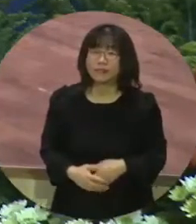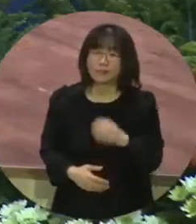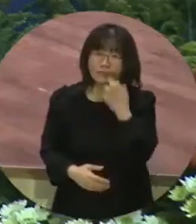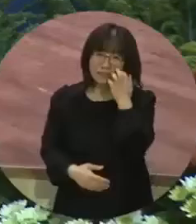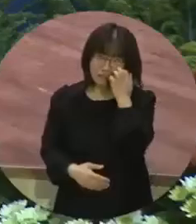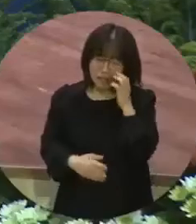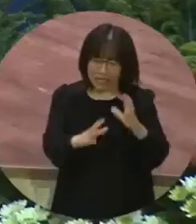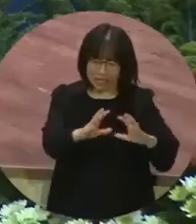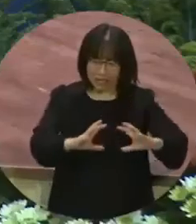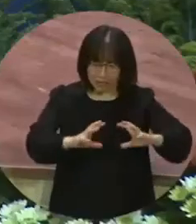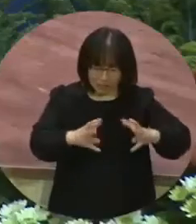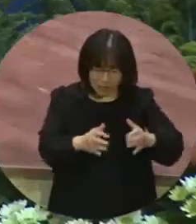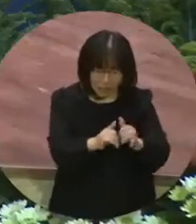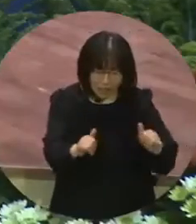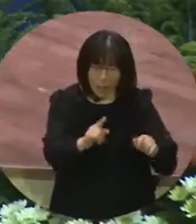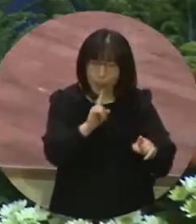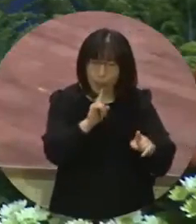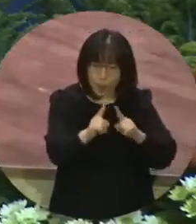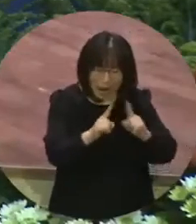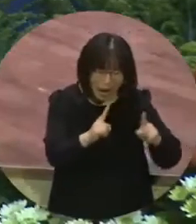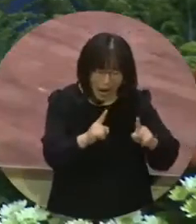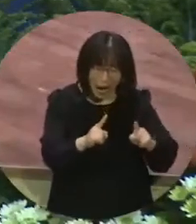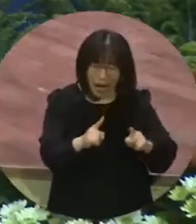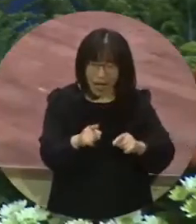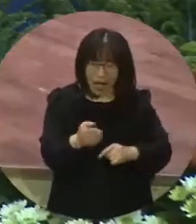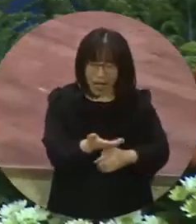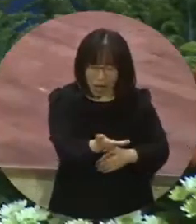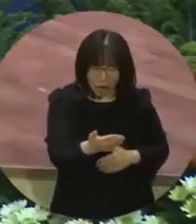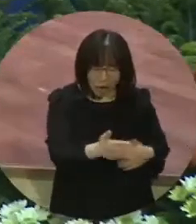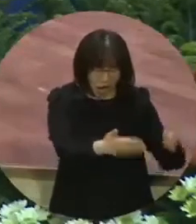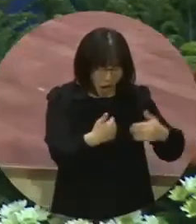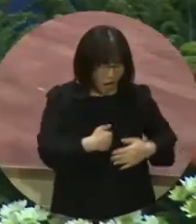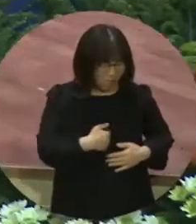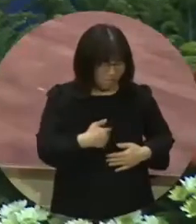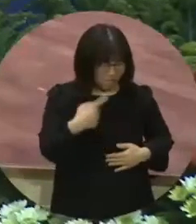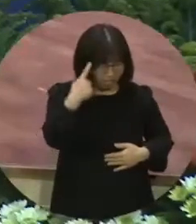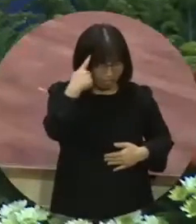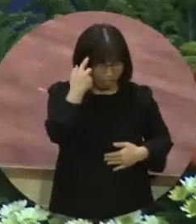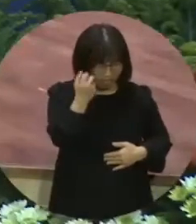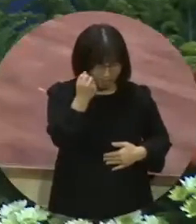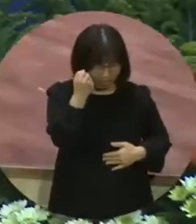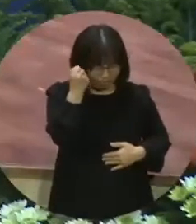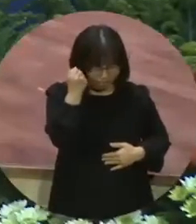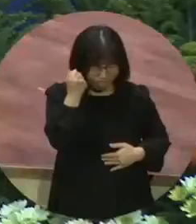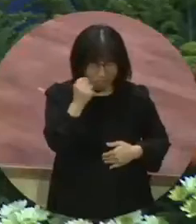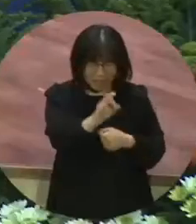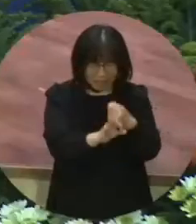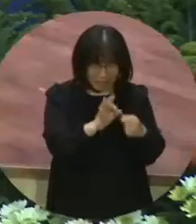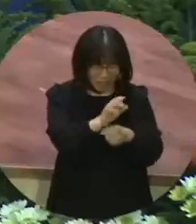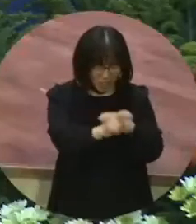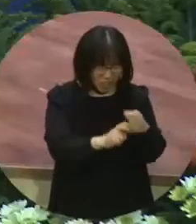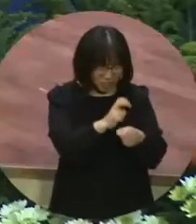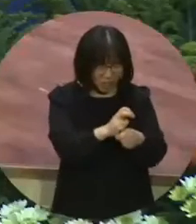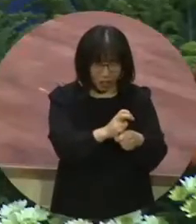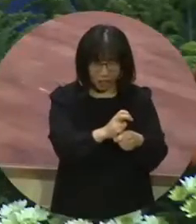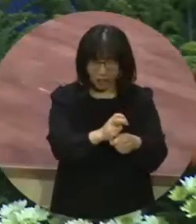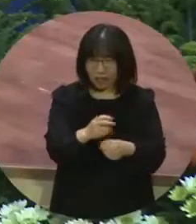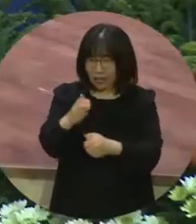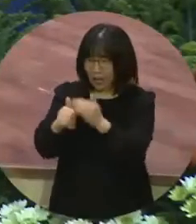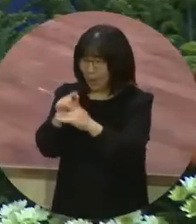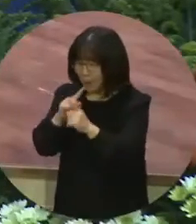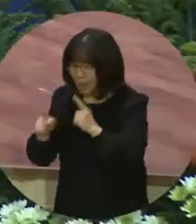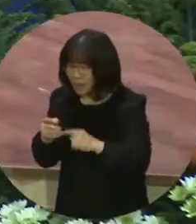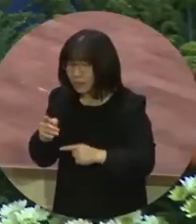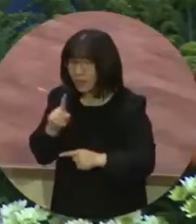세상 사람들의 말은 세상 거는 기억을 10년, 20년 하면서 하는 말씀 하나도 기억 못해. 말해보세요. 말